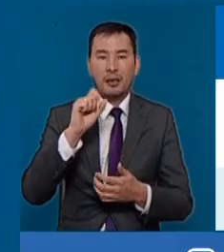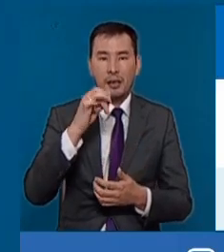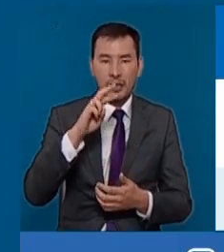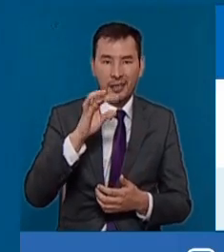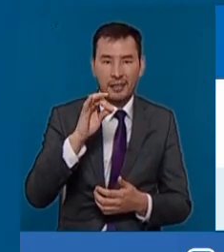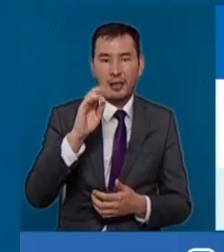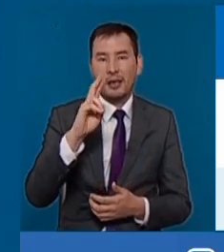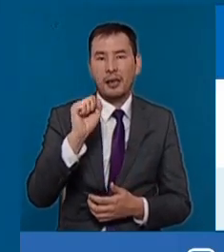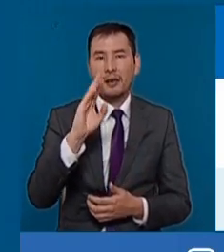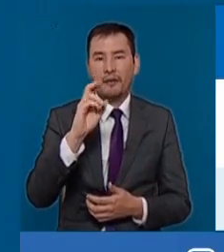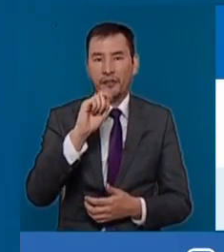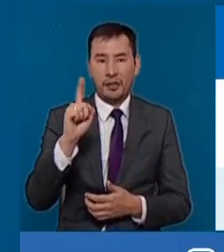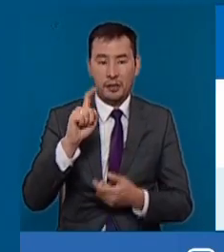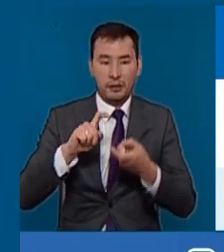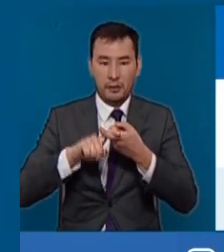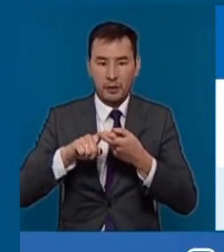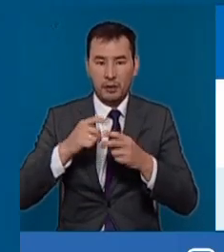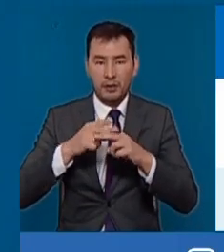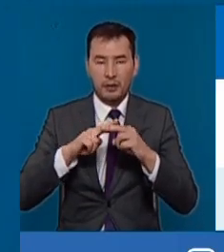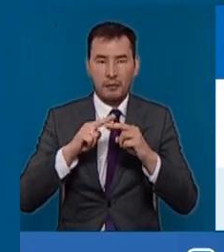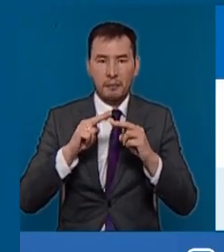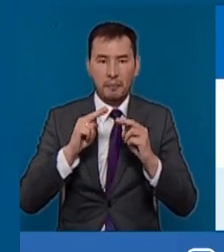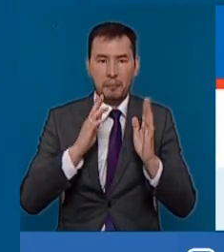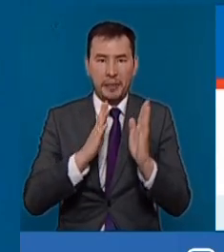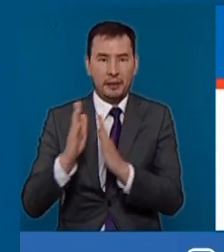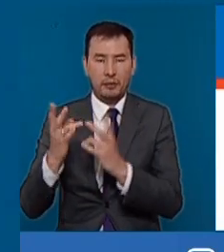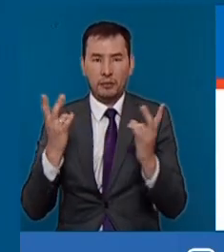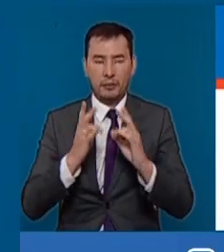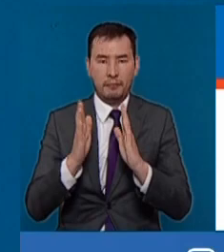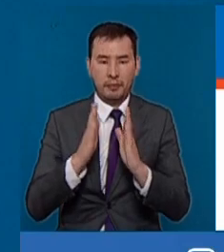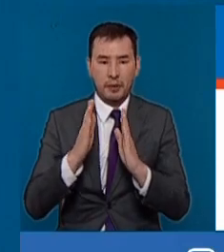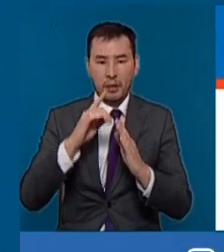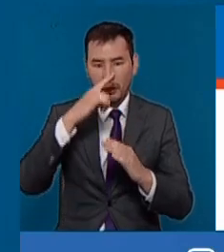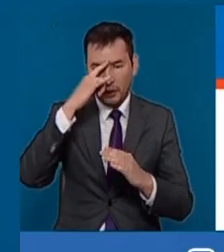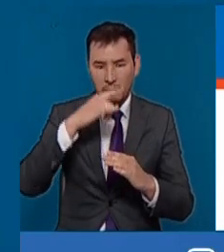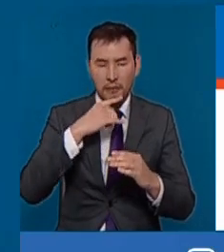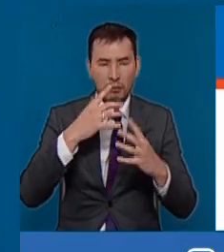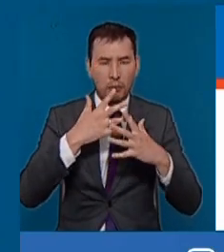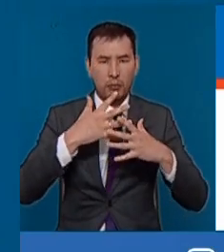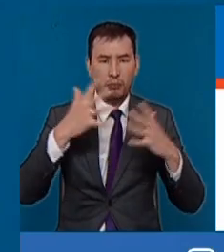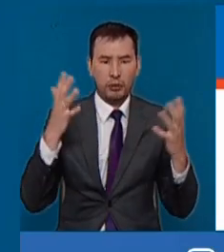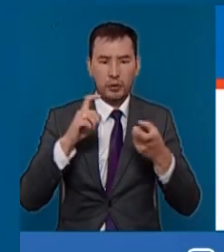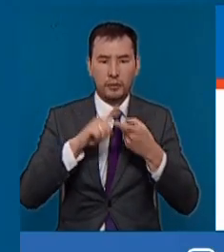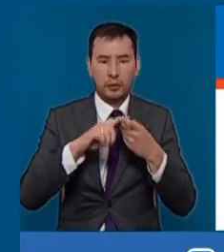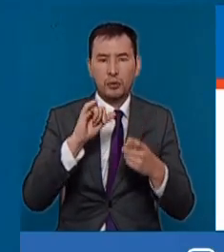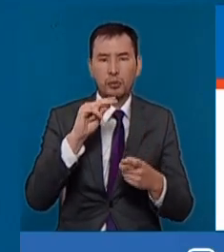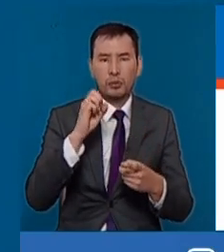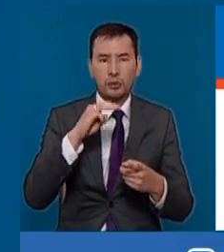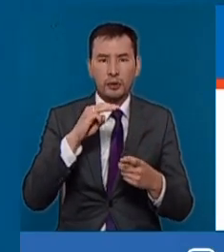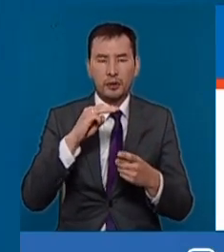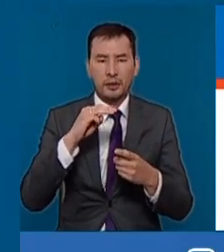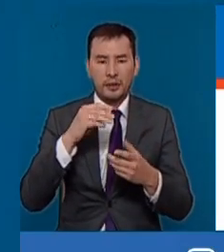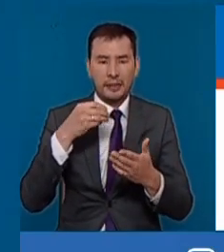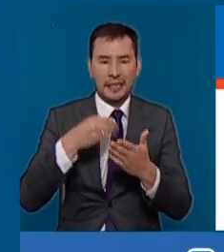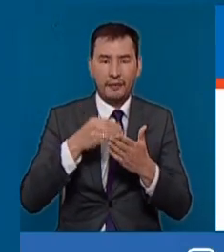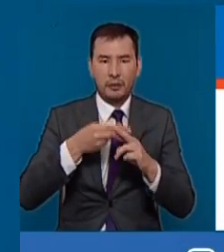ставку за последние два года, сдерживают инфляцию. С января 2021 года Казахстан больше всего повысил учетную ставку, почти на 775